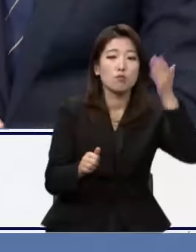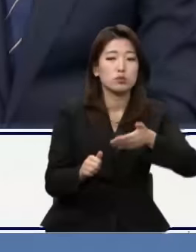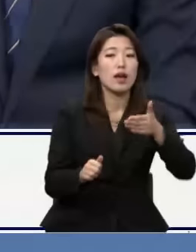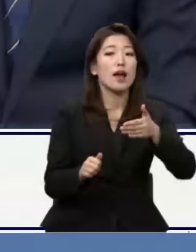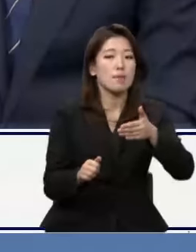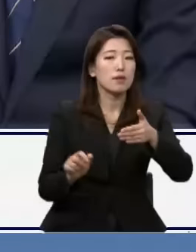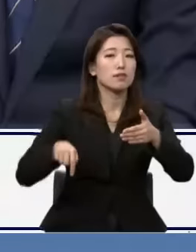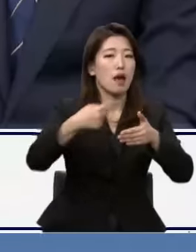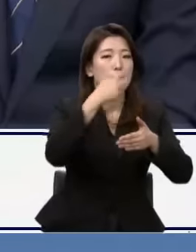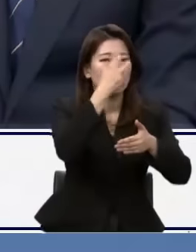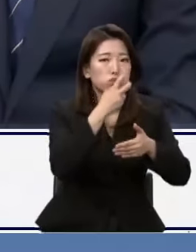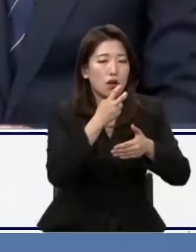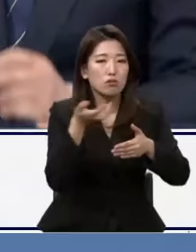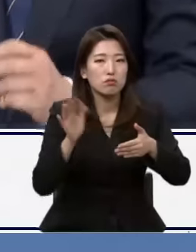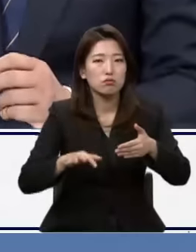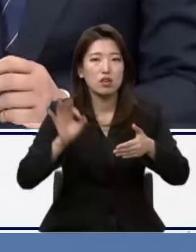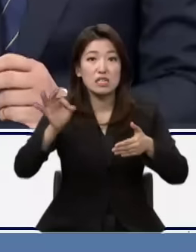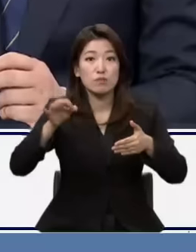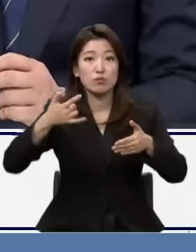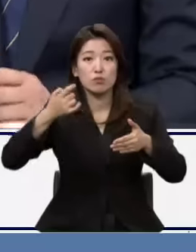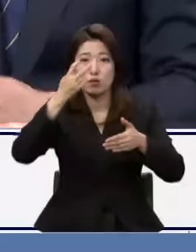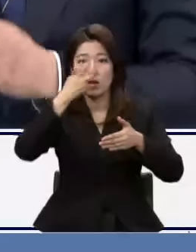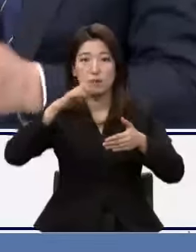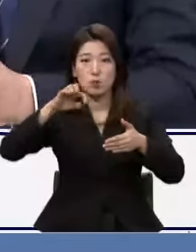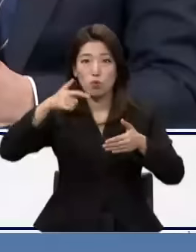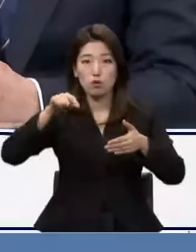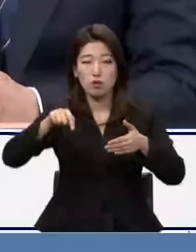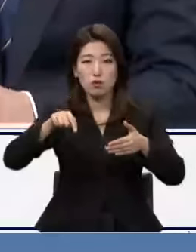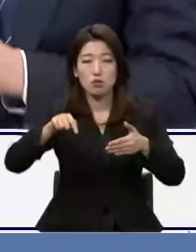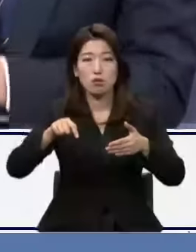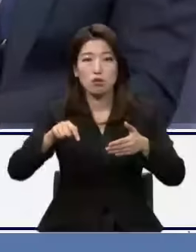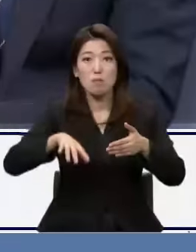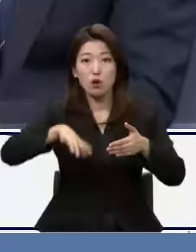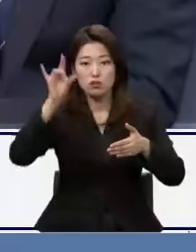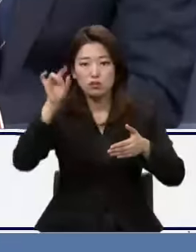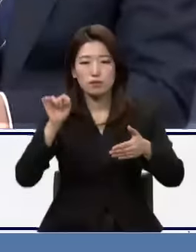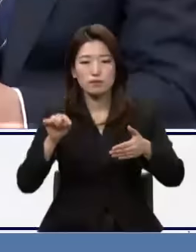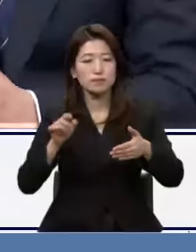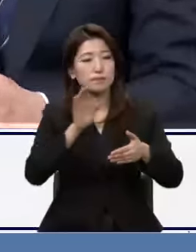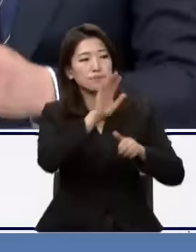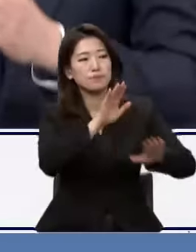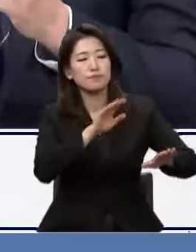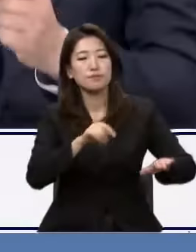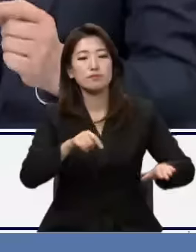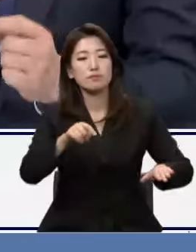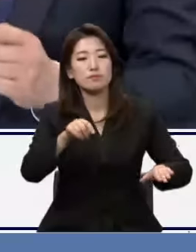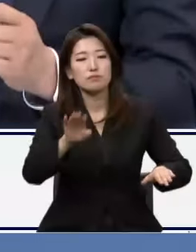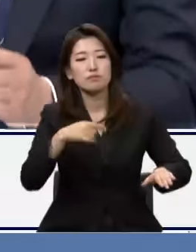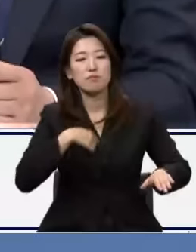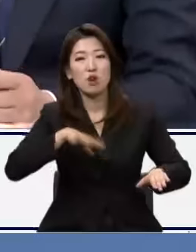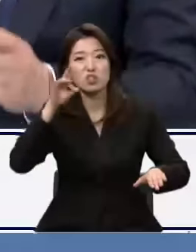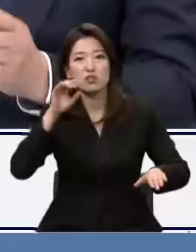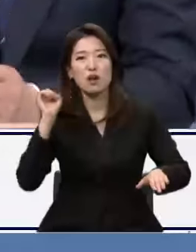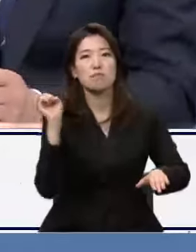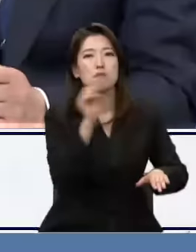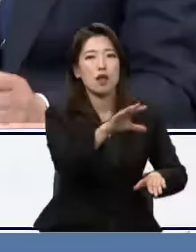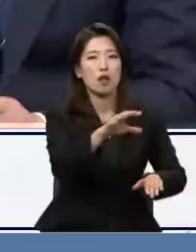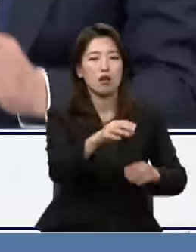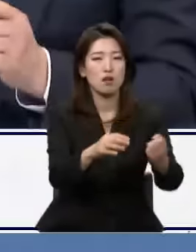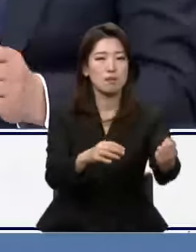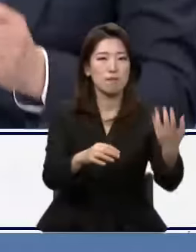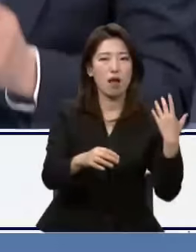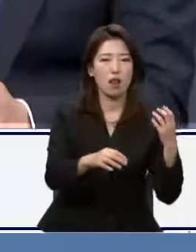결과가 나오기 전에이 문제에 대해서 아주 간단한 건데이 간단한 부분조차도 세마을 근거 중앙의 검사